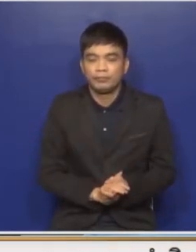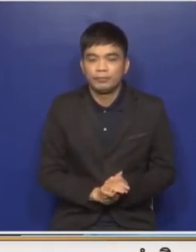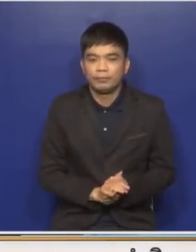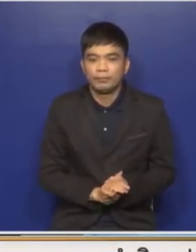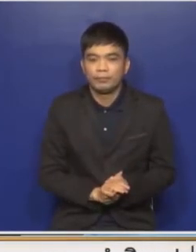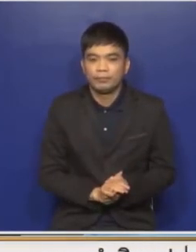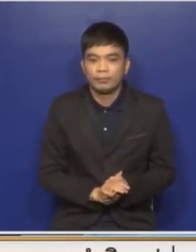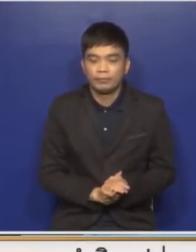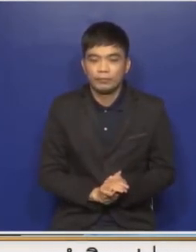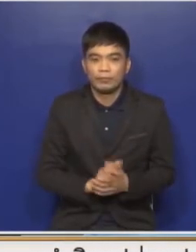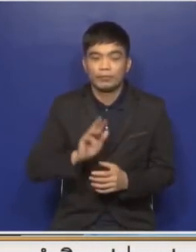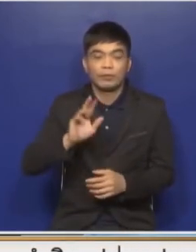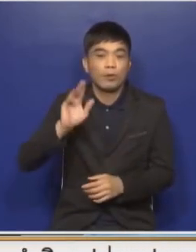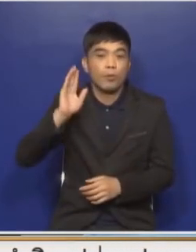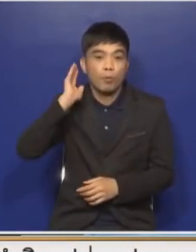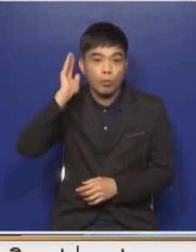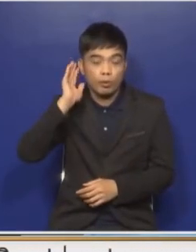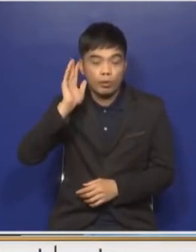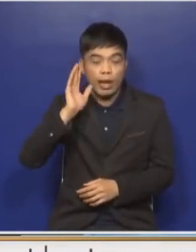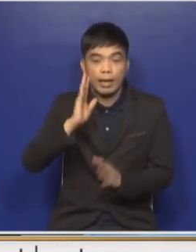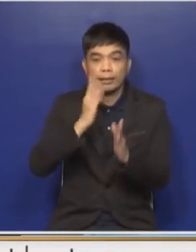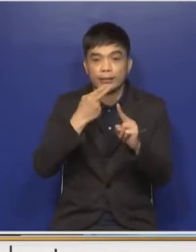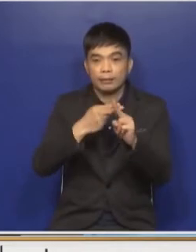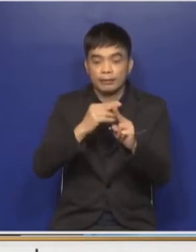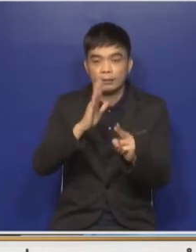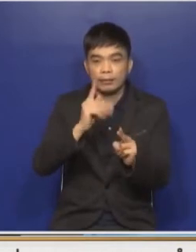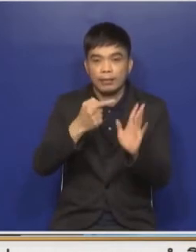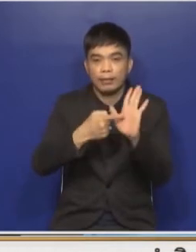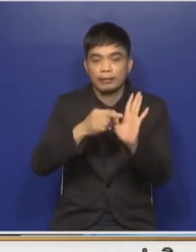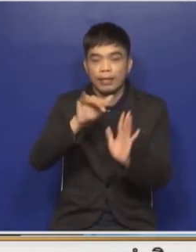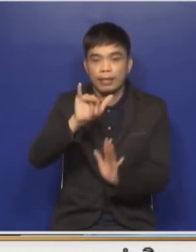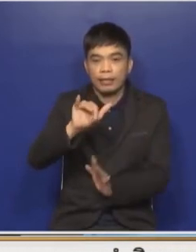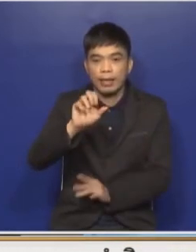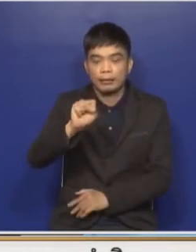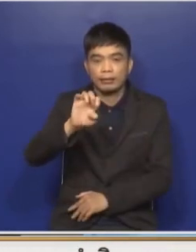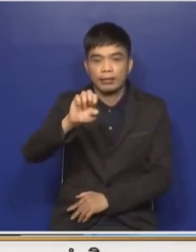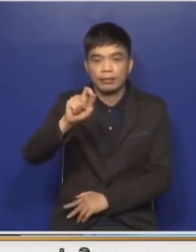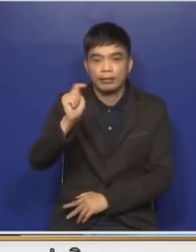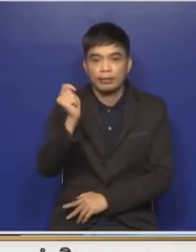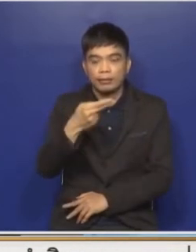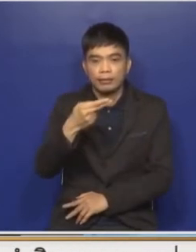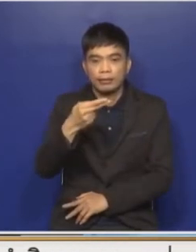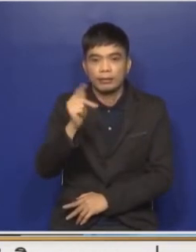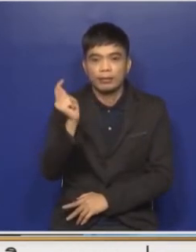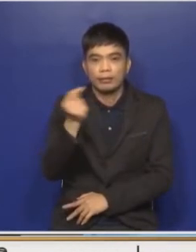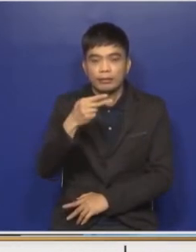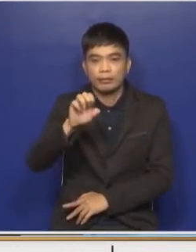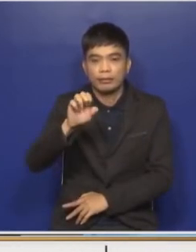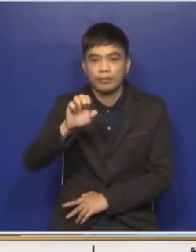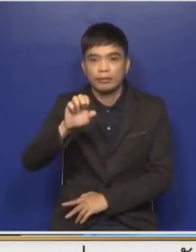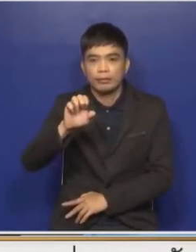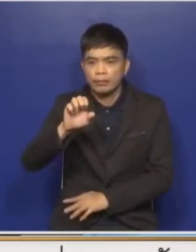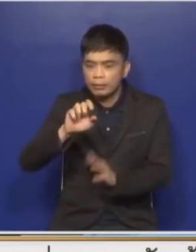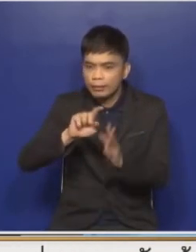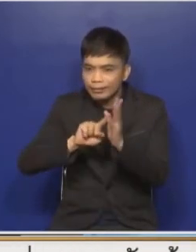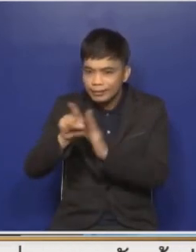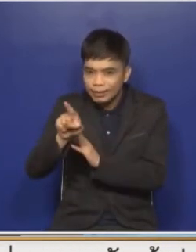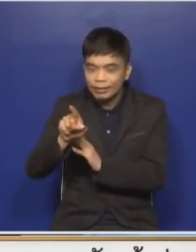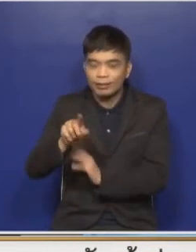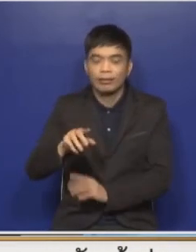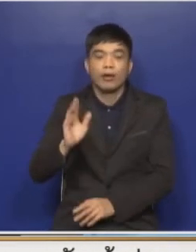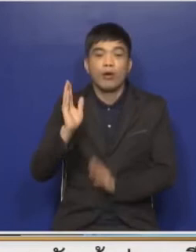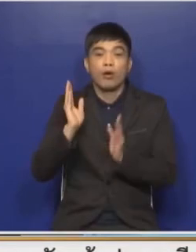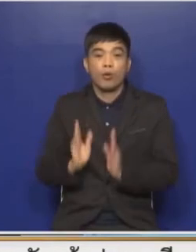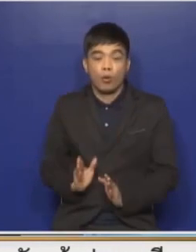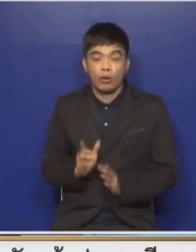นายชัยสิทธิ์ศรีชัยยานะครับเกษตรกรผู้ใช้น้ำโครง